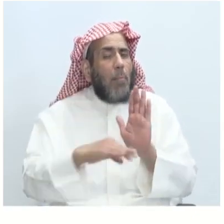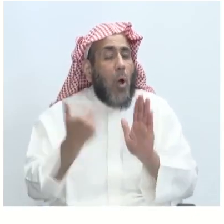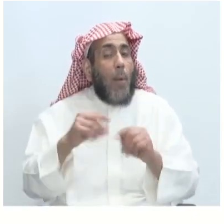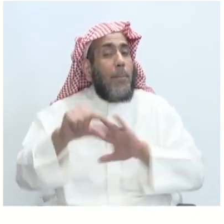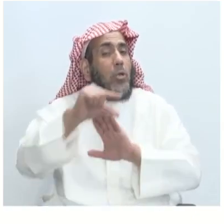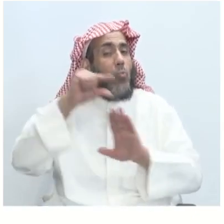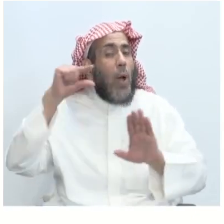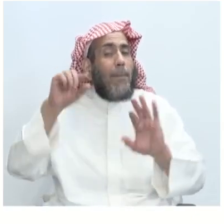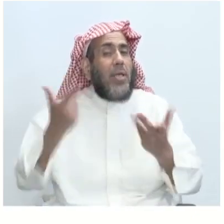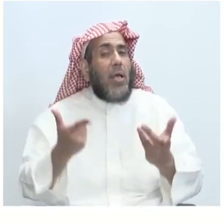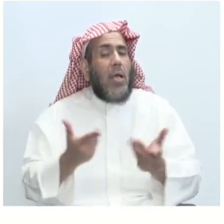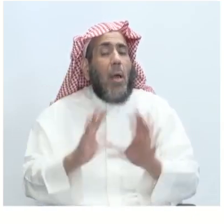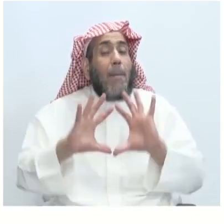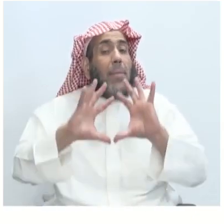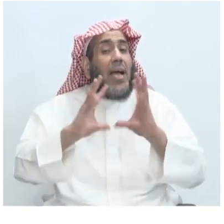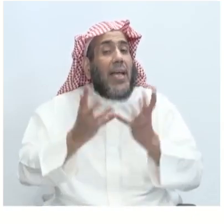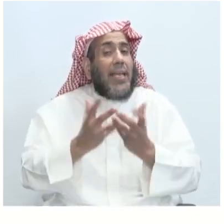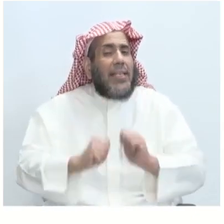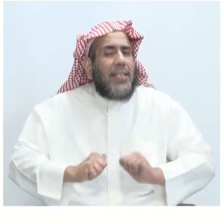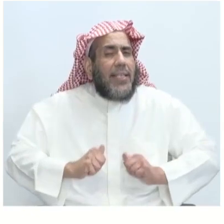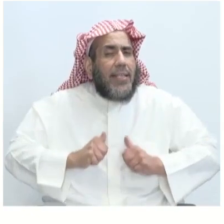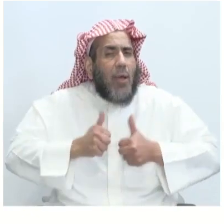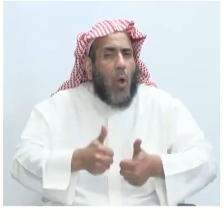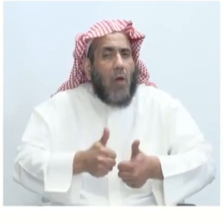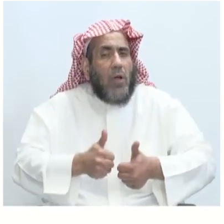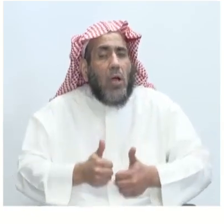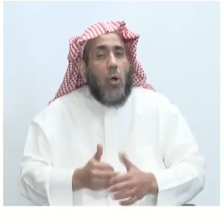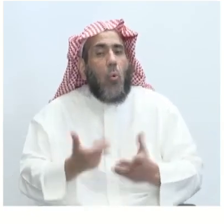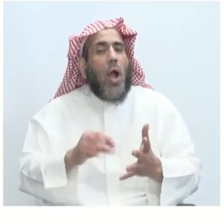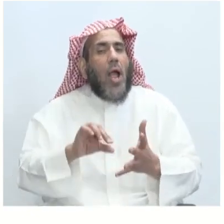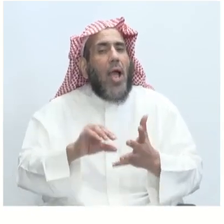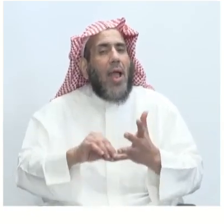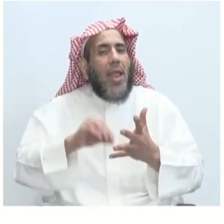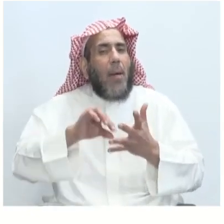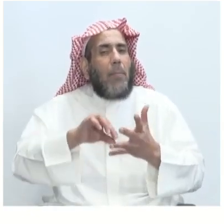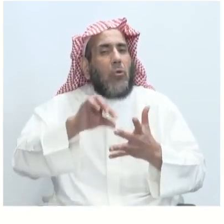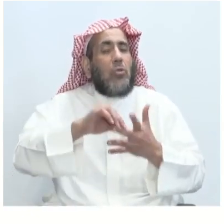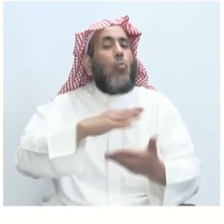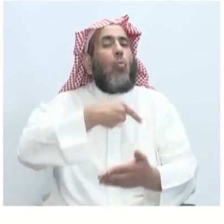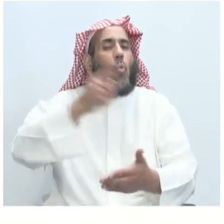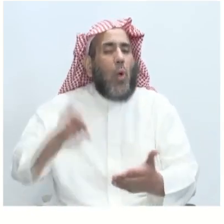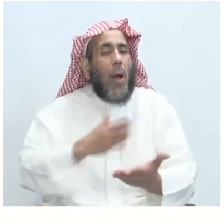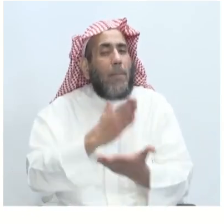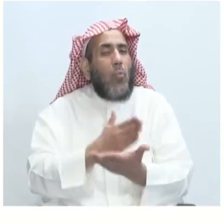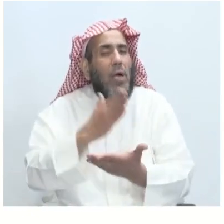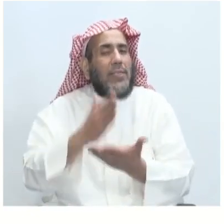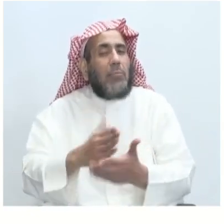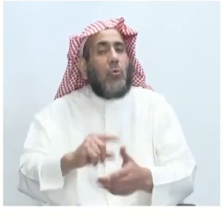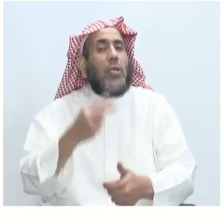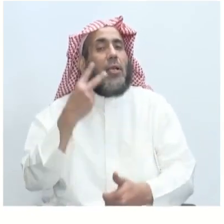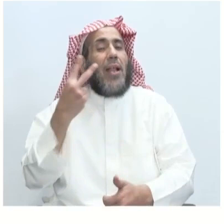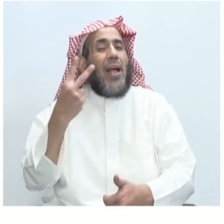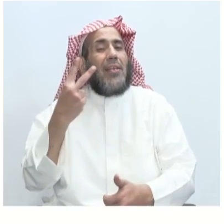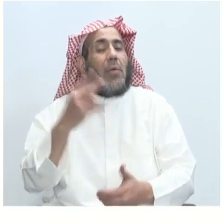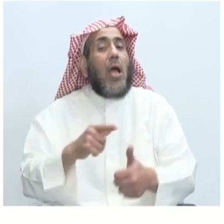بعنوان ماهيه الدوافع وكان مجزا ومقسم الى قسمين